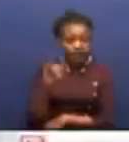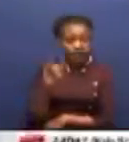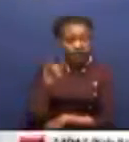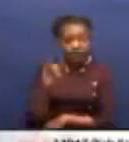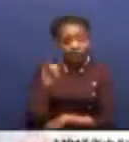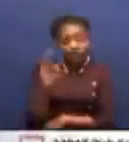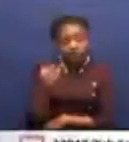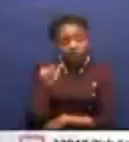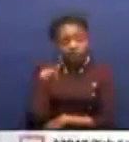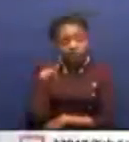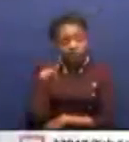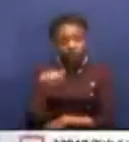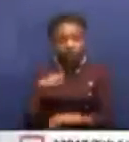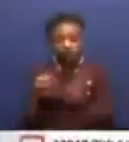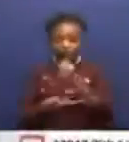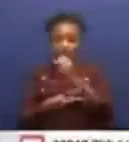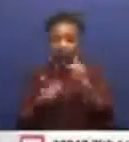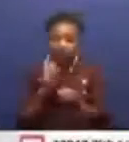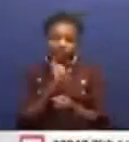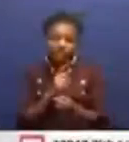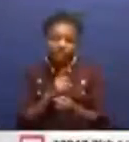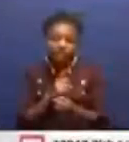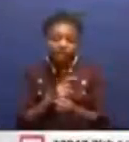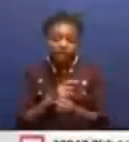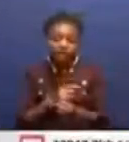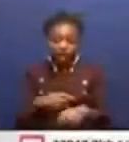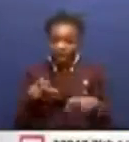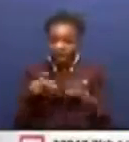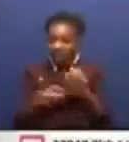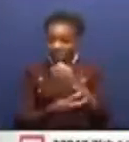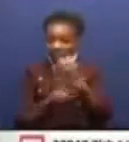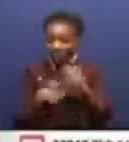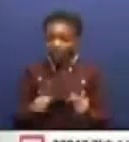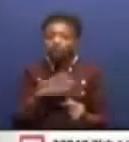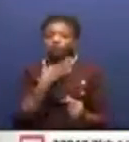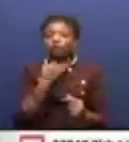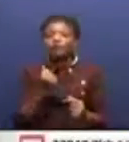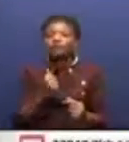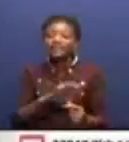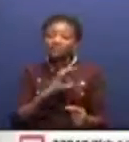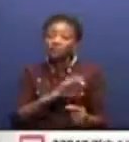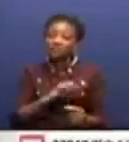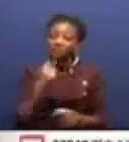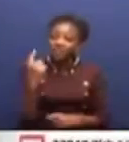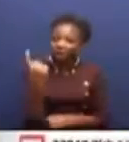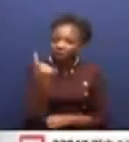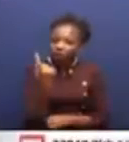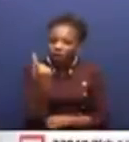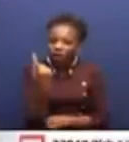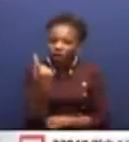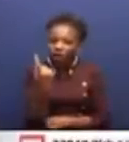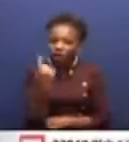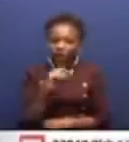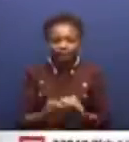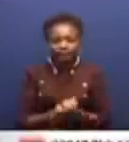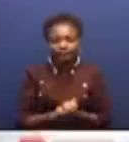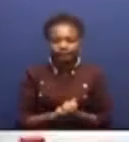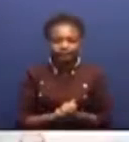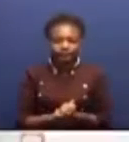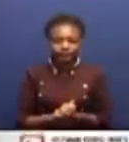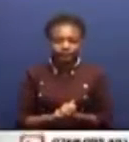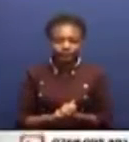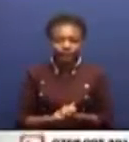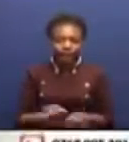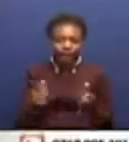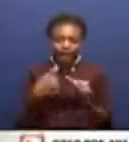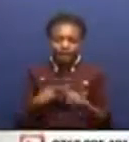mabwanyenye ambao walikuwa lengo lao ni kuweka rasilimali zao za kujifaidisha au wenyewe.